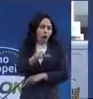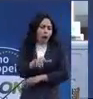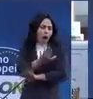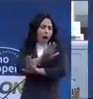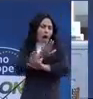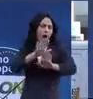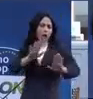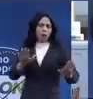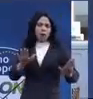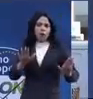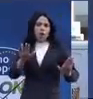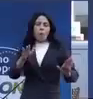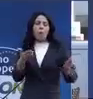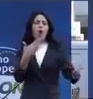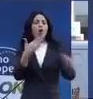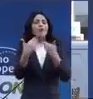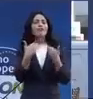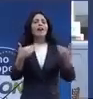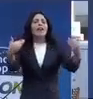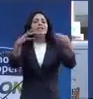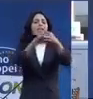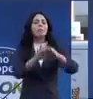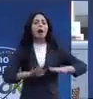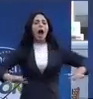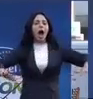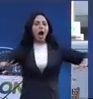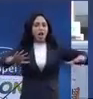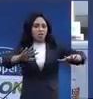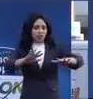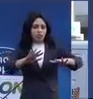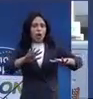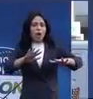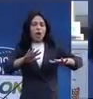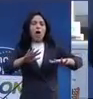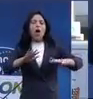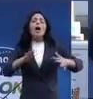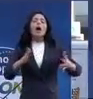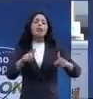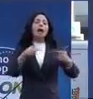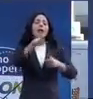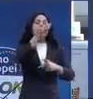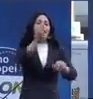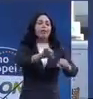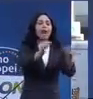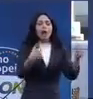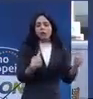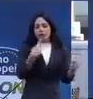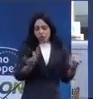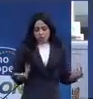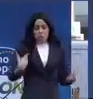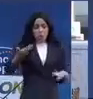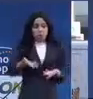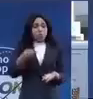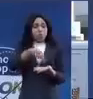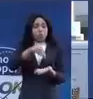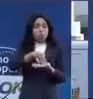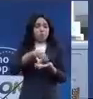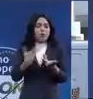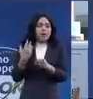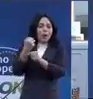alla conferenza di Pace penalizzante per l'Italia diceva Io sono qui e rappresento